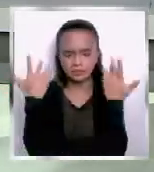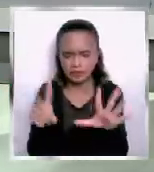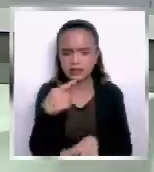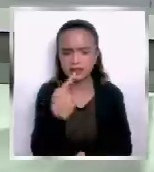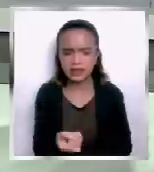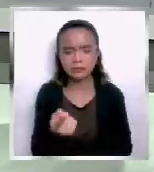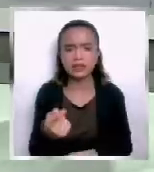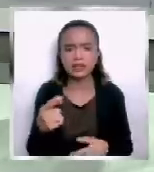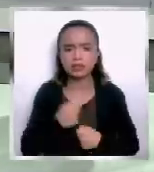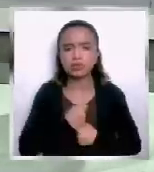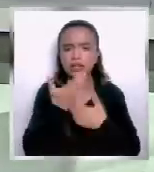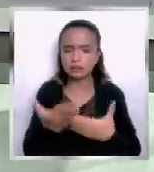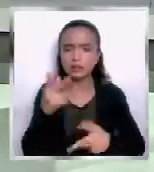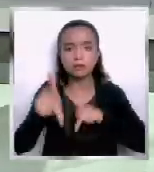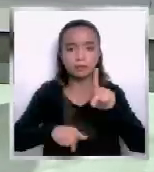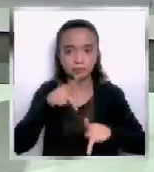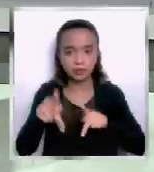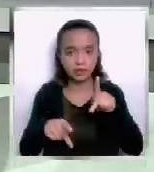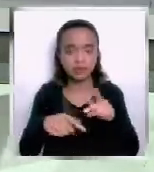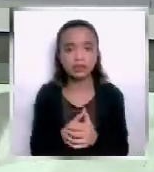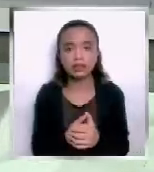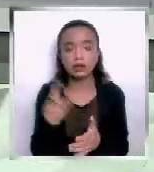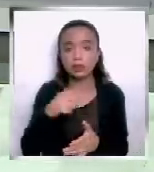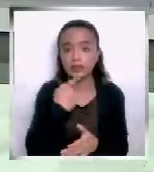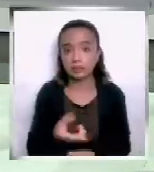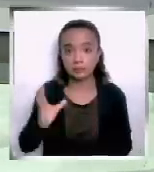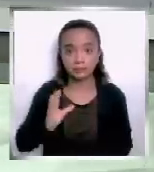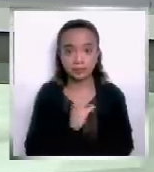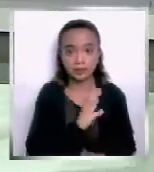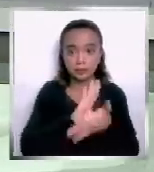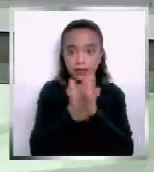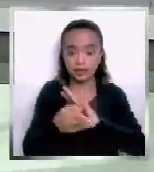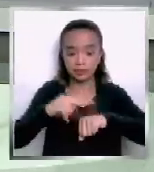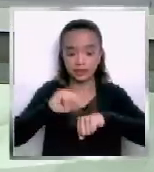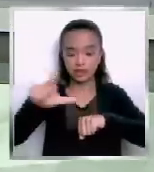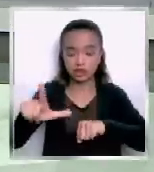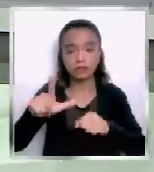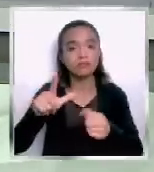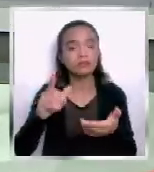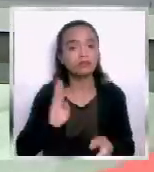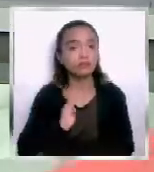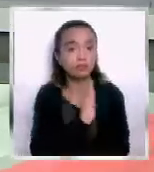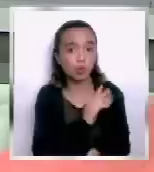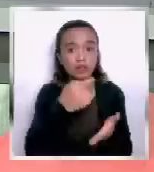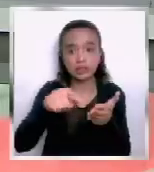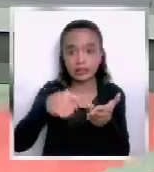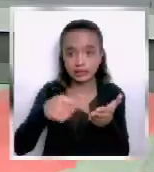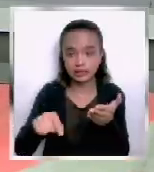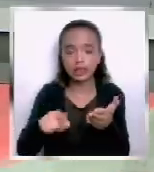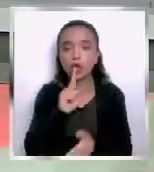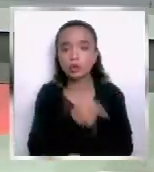bayan. Samantala, ang Senado at Kamara na magsisilbing National Board of Canvassers, nakaumang nang simulan